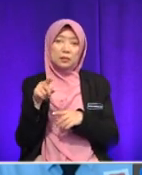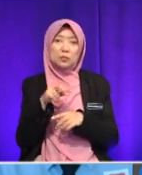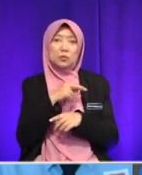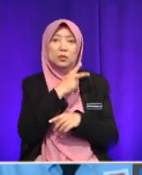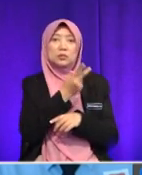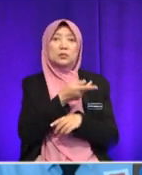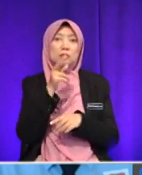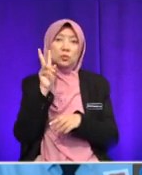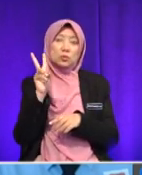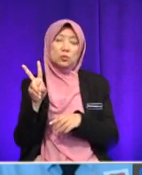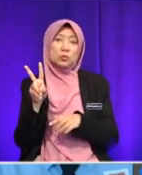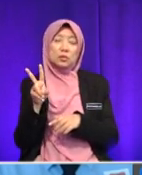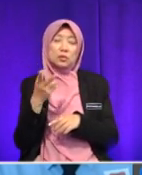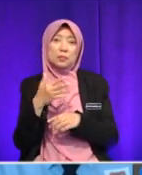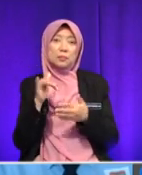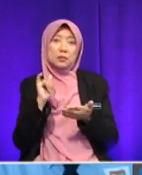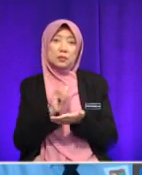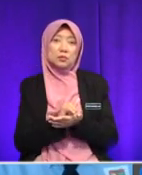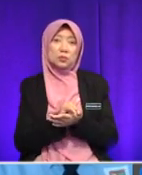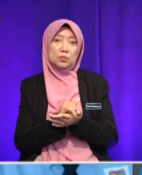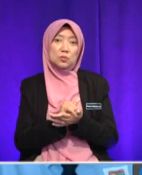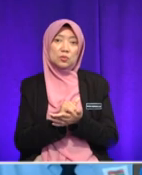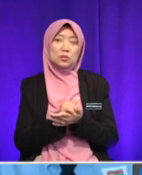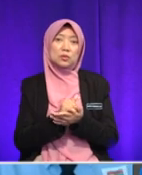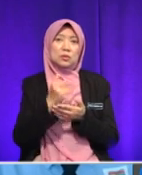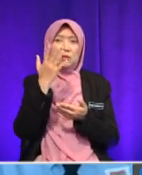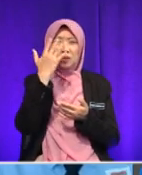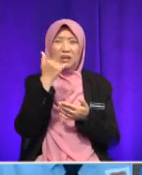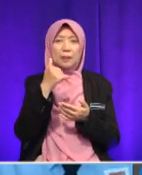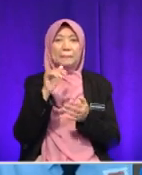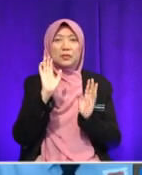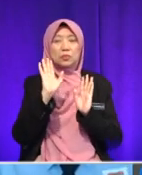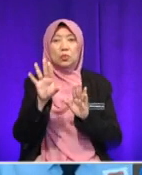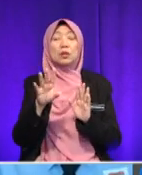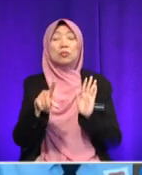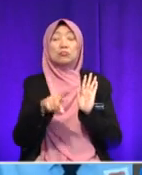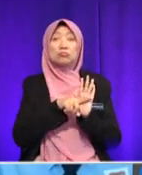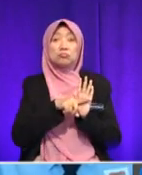Okey. Lepas tu Livanish, kenapa Livanish tolak jawapannya?